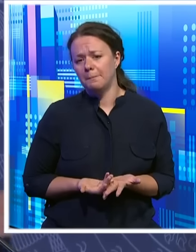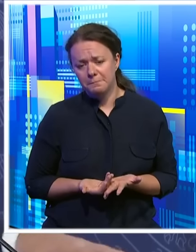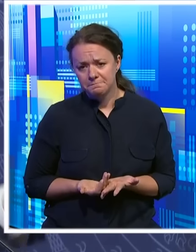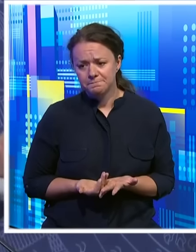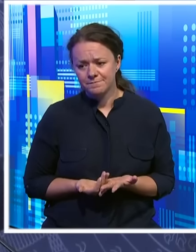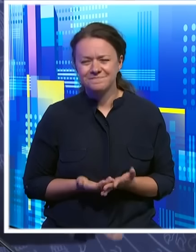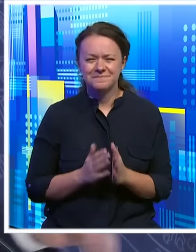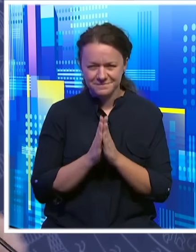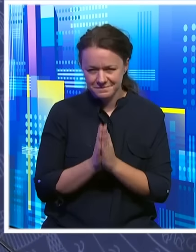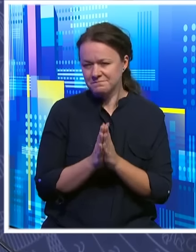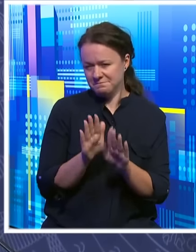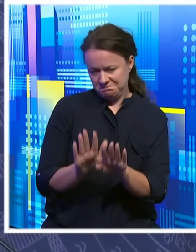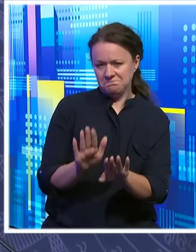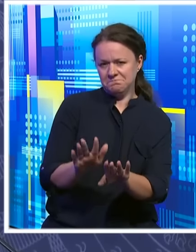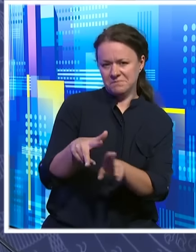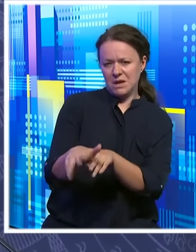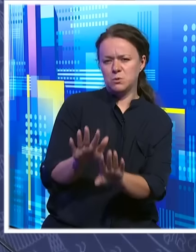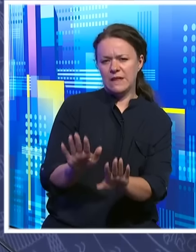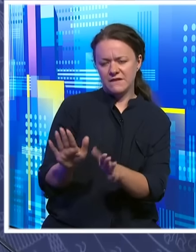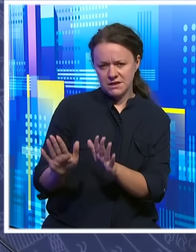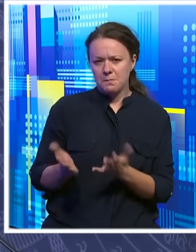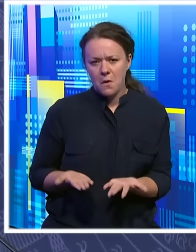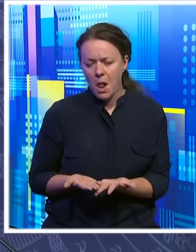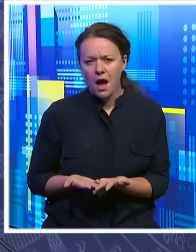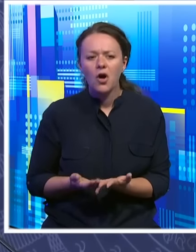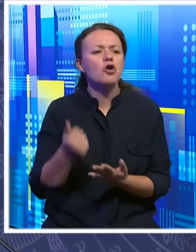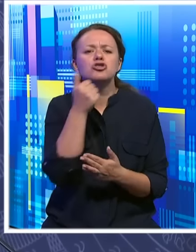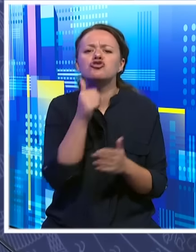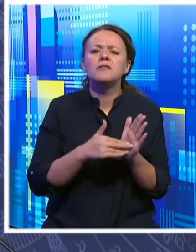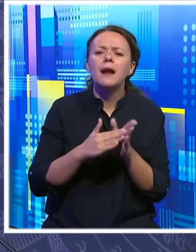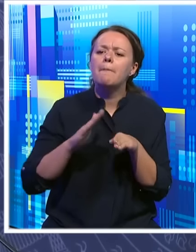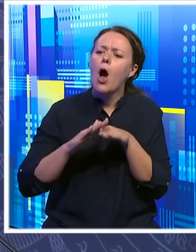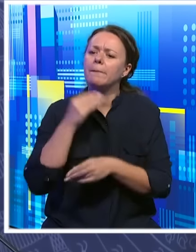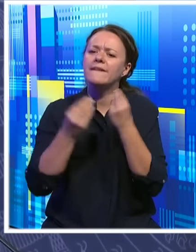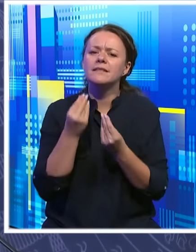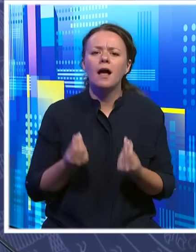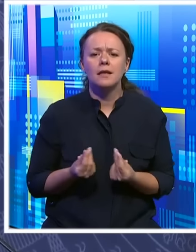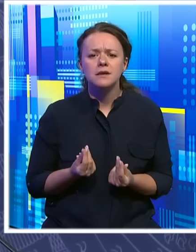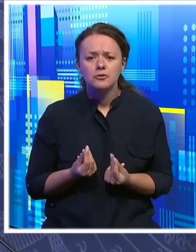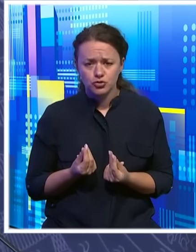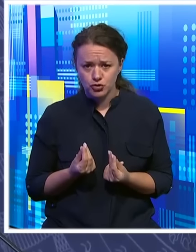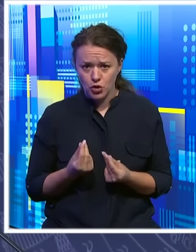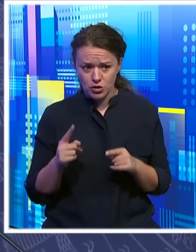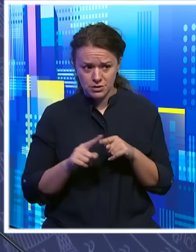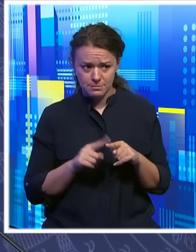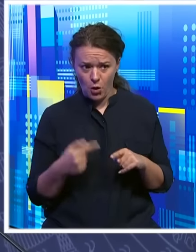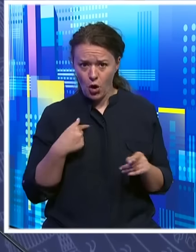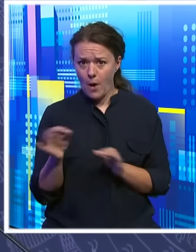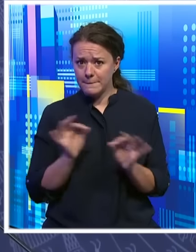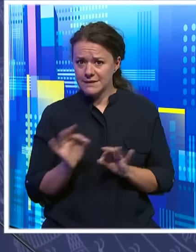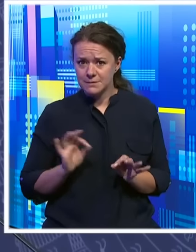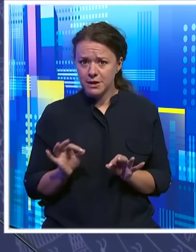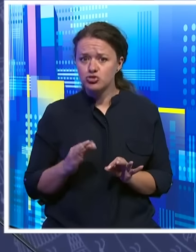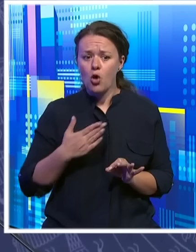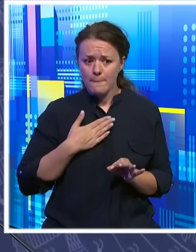Aj, zaustavite se, ljudi, polako. Za šta se pravdate tačno? Za to što obezbeđujemo najnormalniji posao našoj